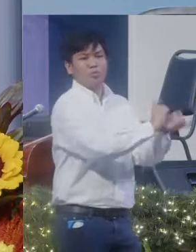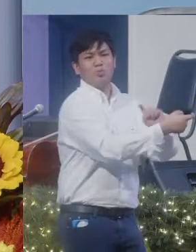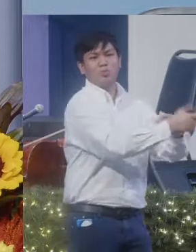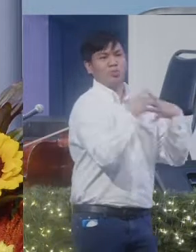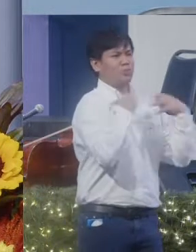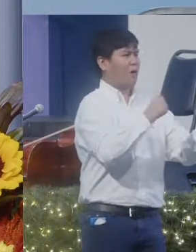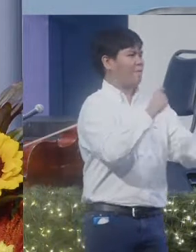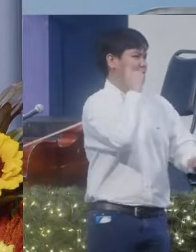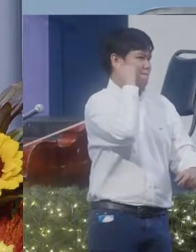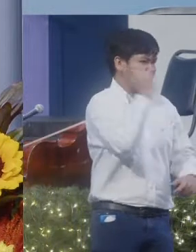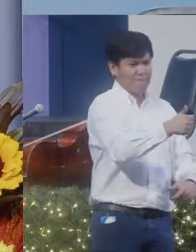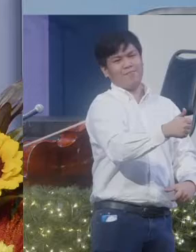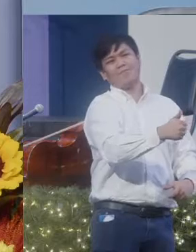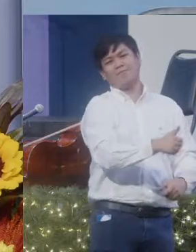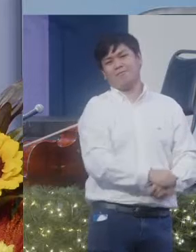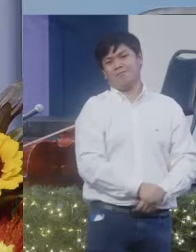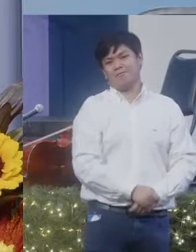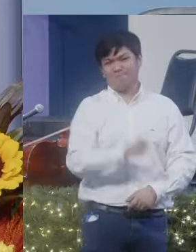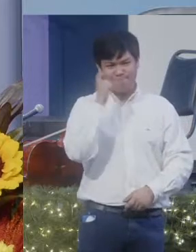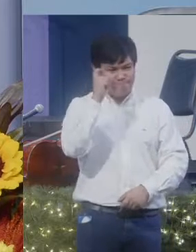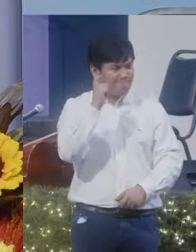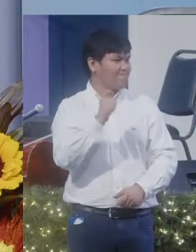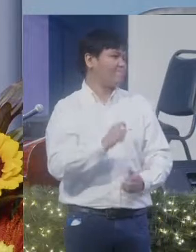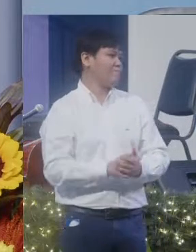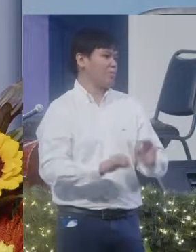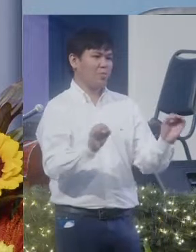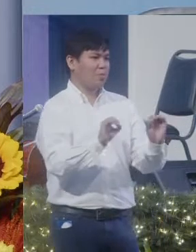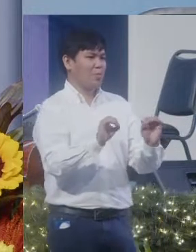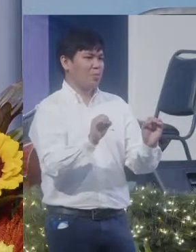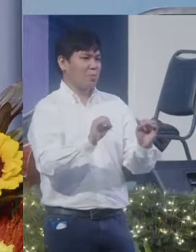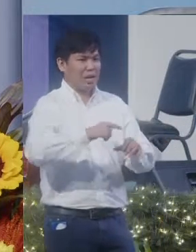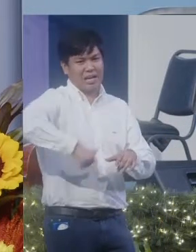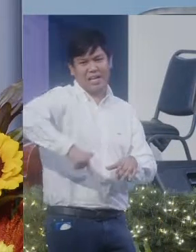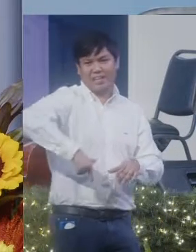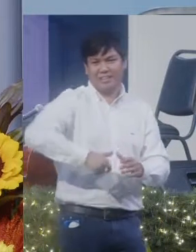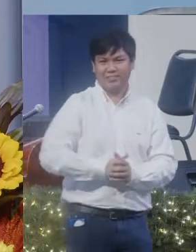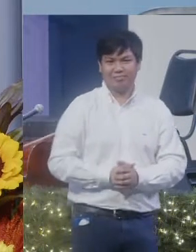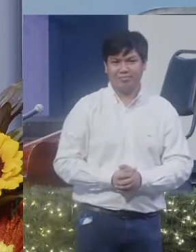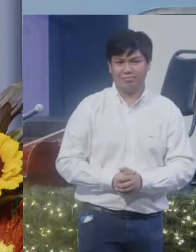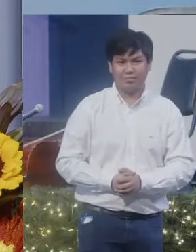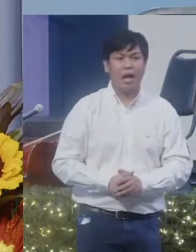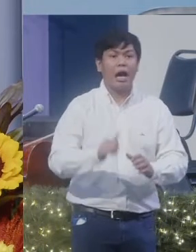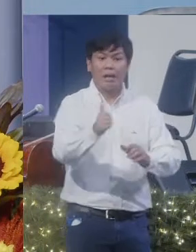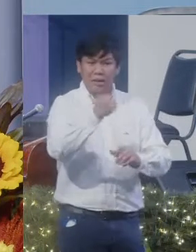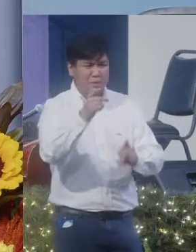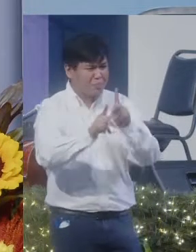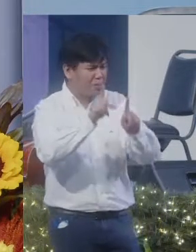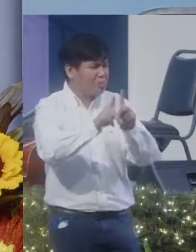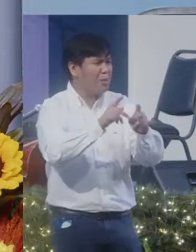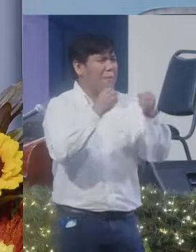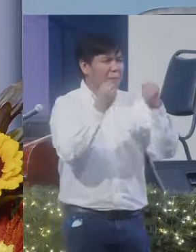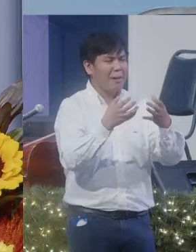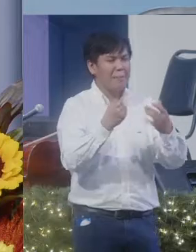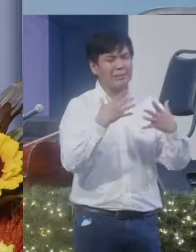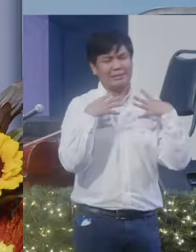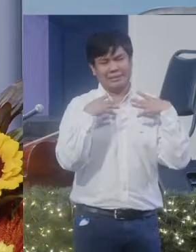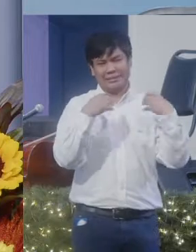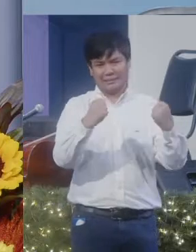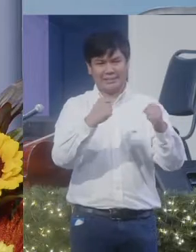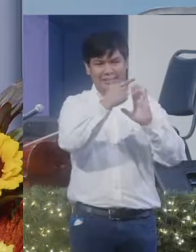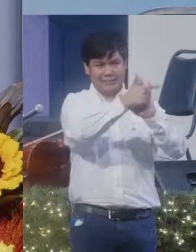immediately she rose and began to serve them." At marami pa siyang ibang pinagaling doon sa bayan ng